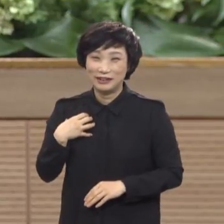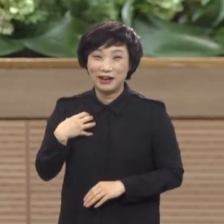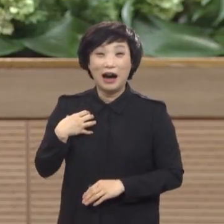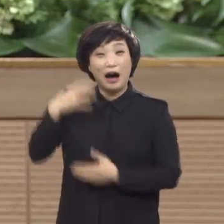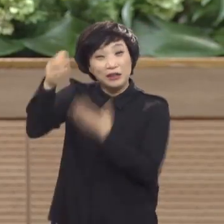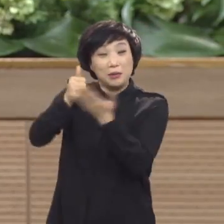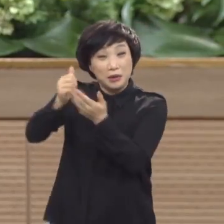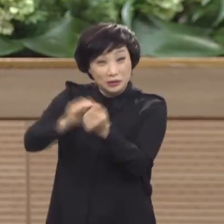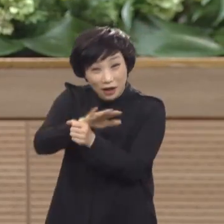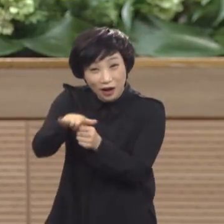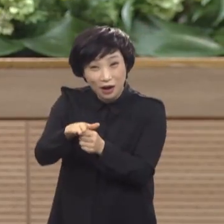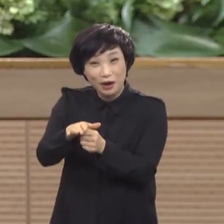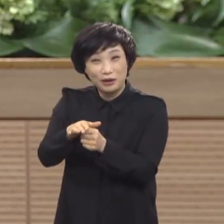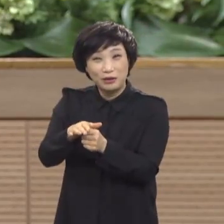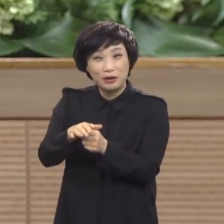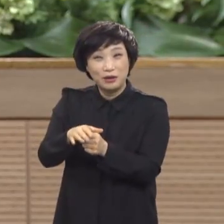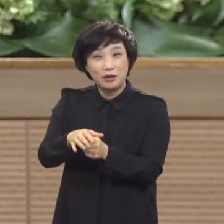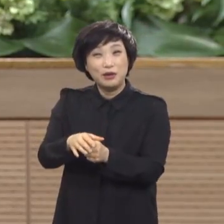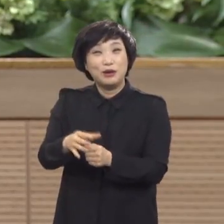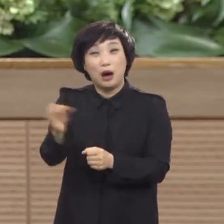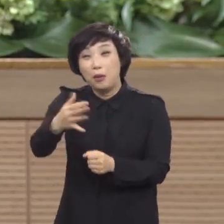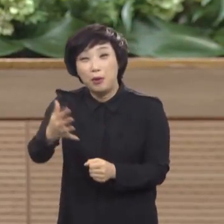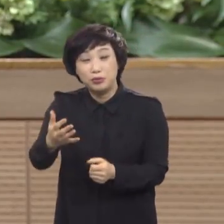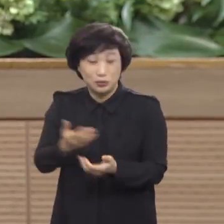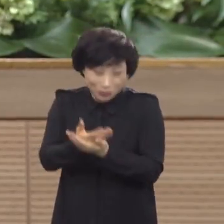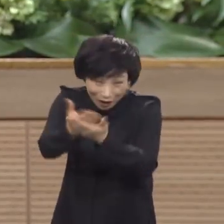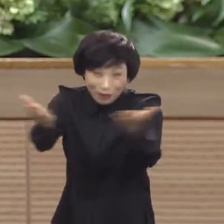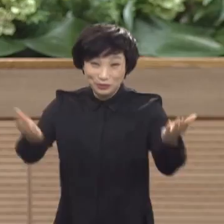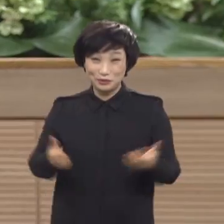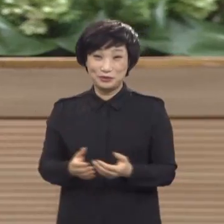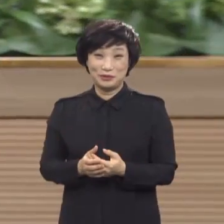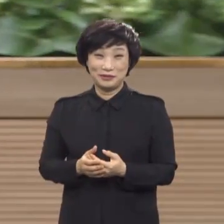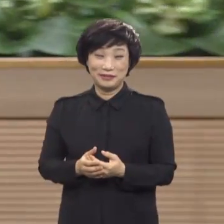하나님의 사랑이 그냥 주는 거야. 그냥